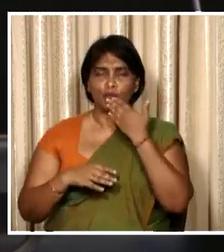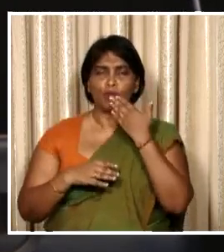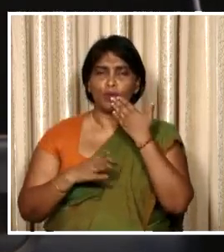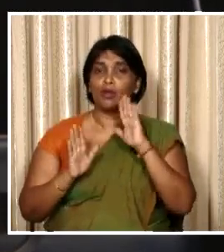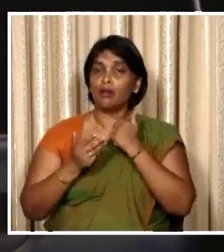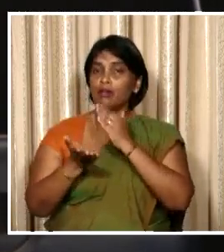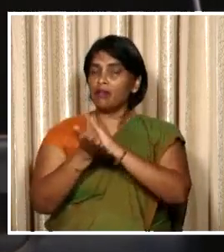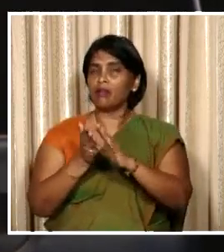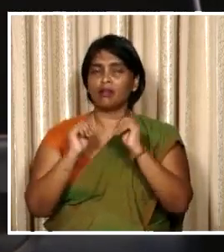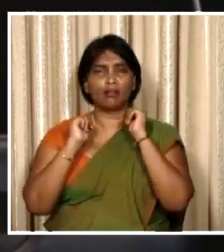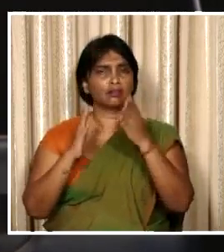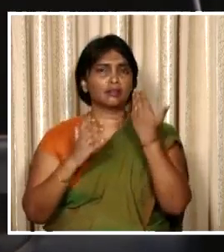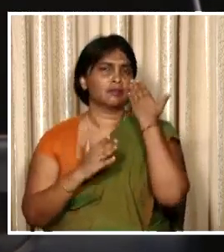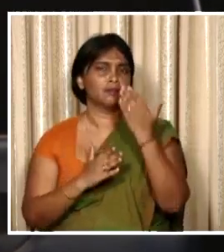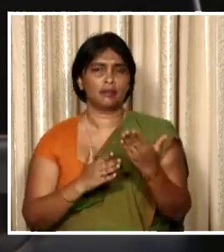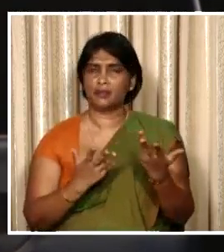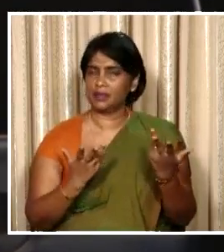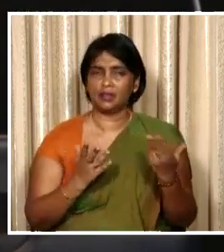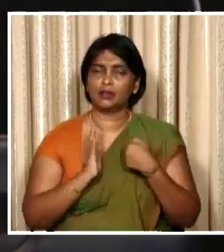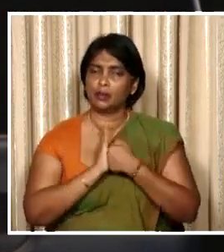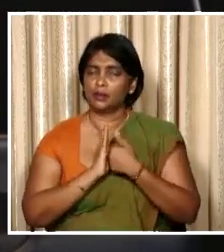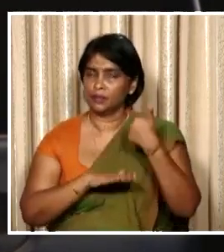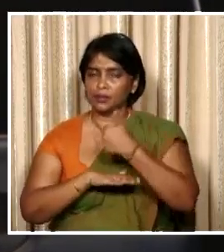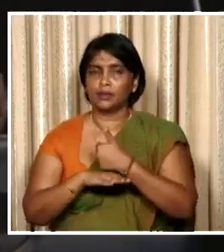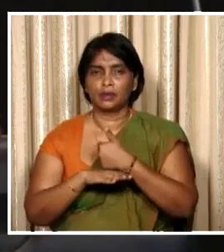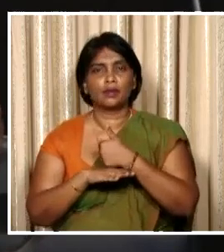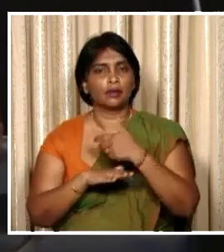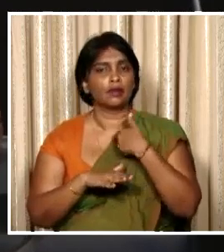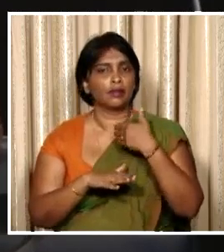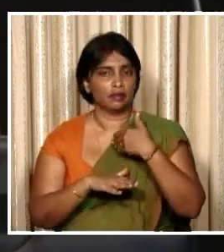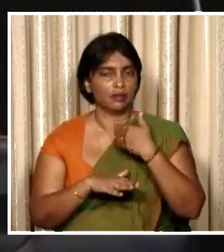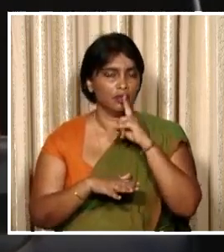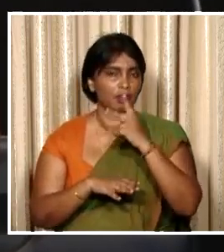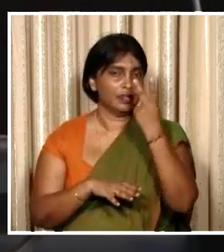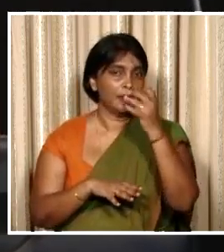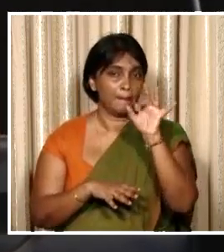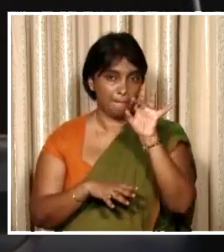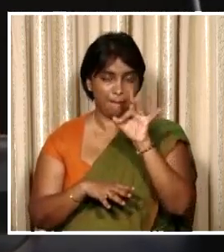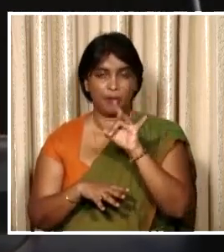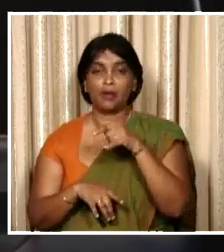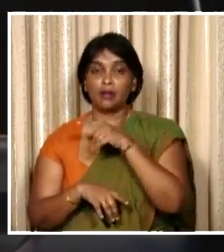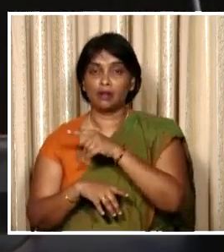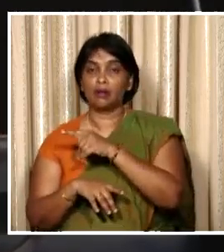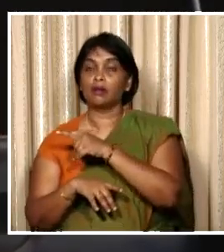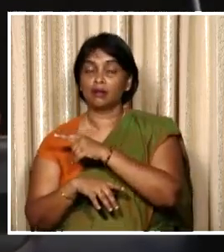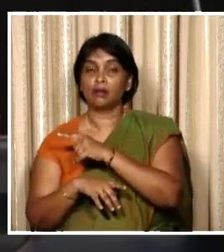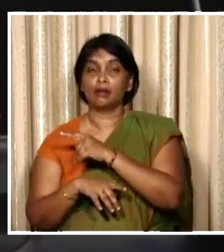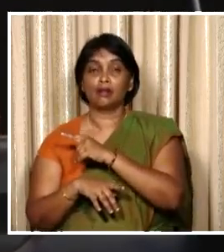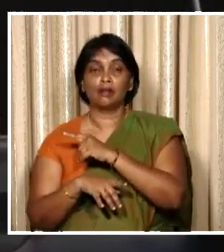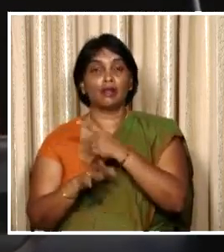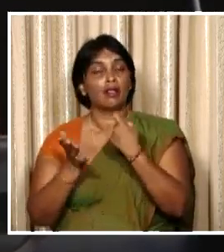හැබැයි සාධාරණ ඉෂ්ට වෙන පාටක් නෑ ගරු මුලස්සේ මන්තුමනි. විශේෂයෙන් මම යන්නම් 2015ට. දැන් මේගොල්ලෝ දැනටත් බණින්නේ